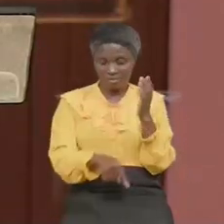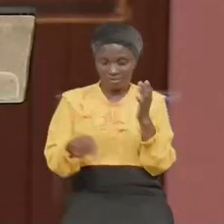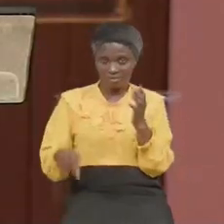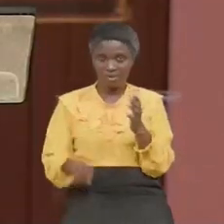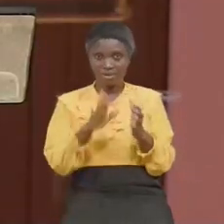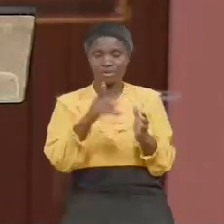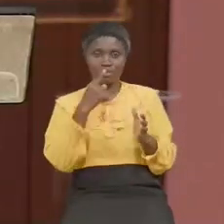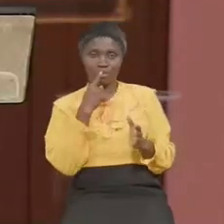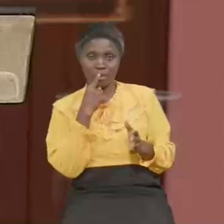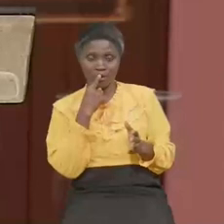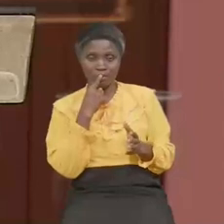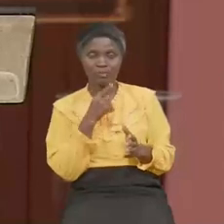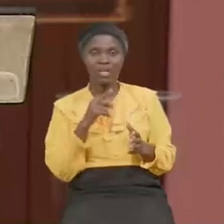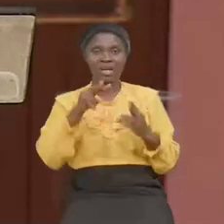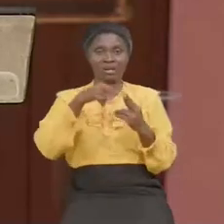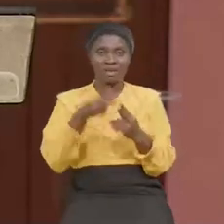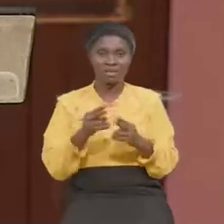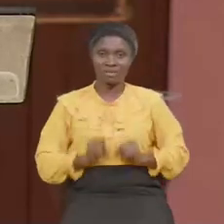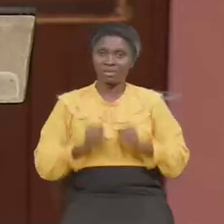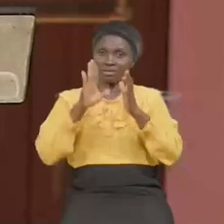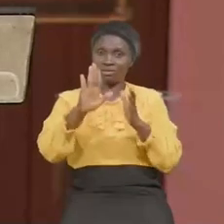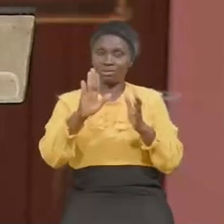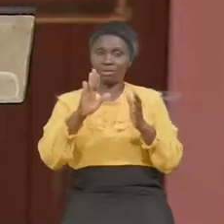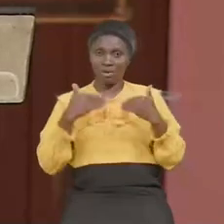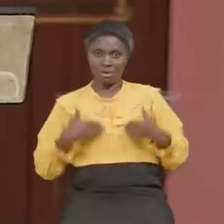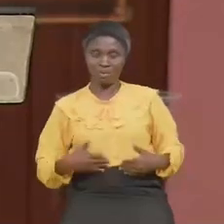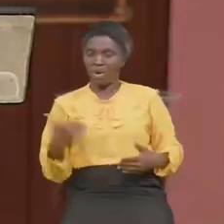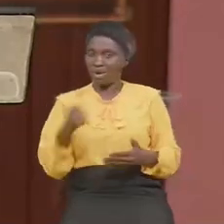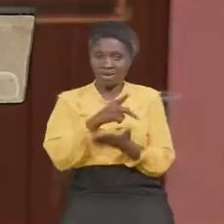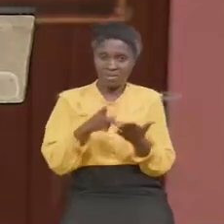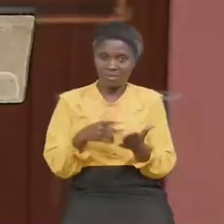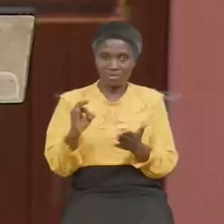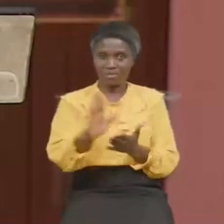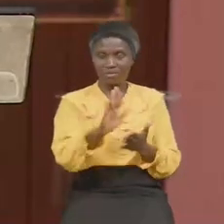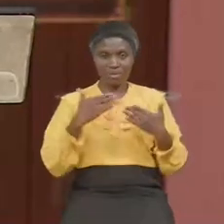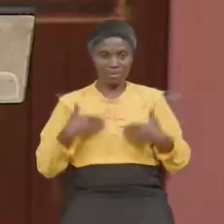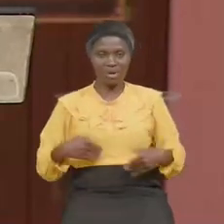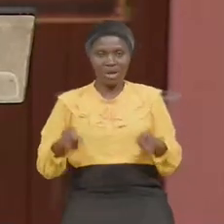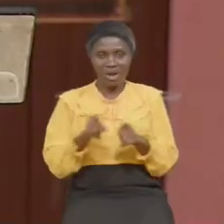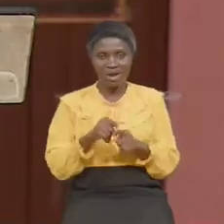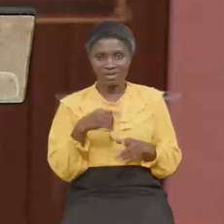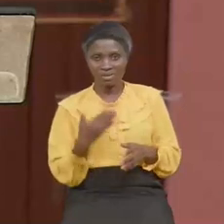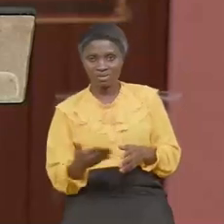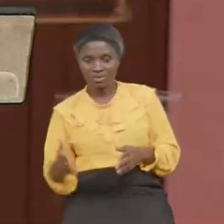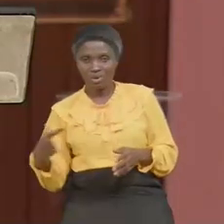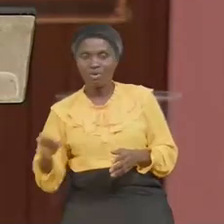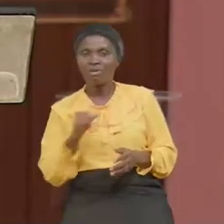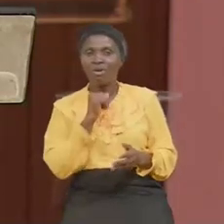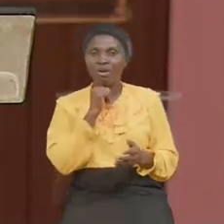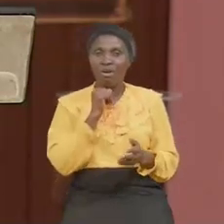Ne livrez pas vos membres, une partie de votre corps, au péché comme des instruments d'iniquité.